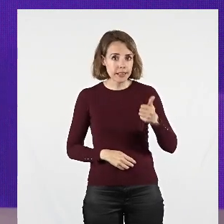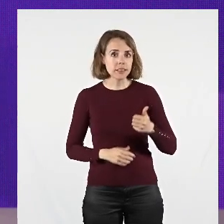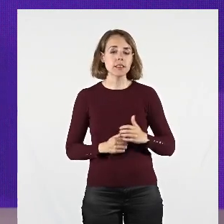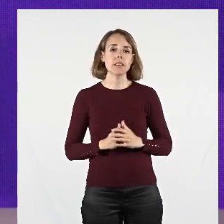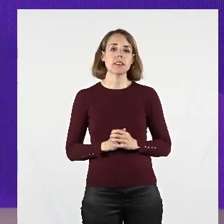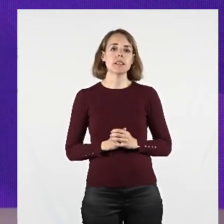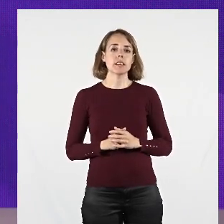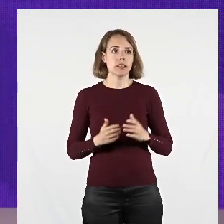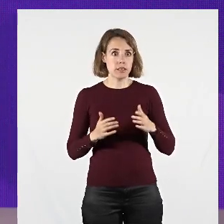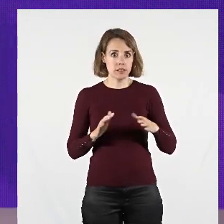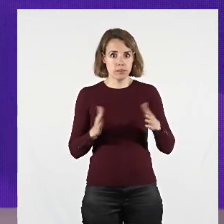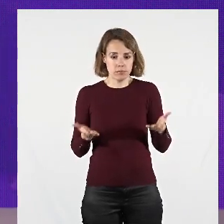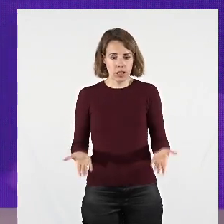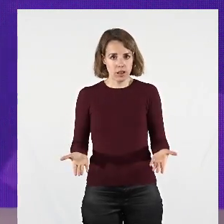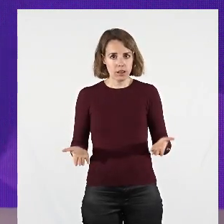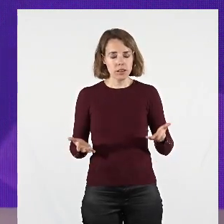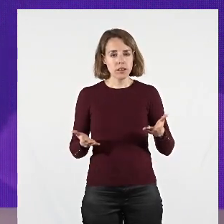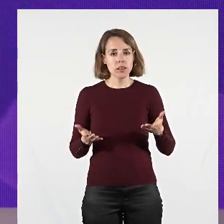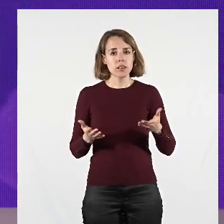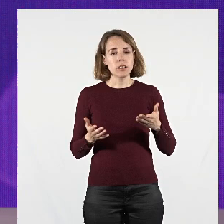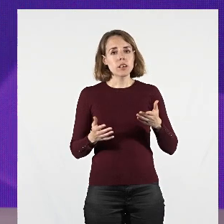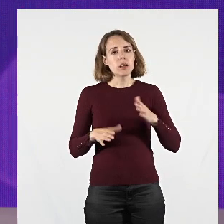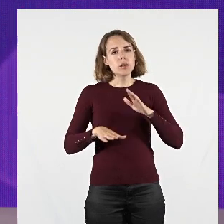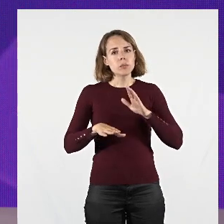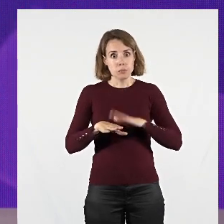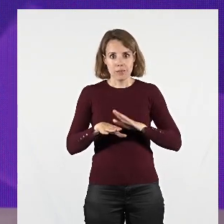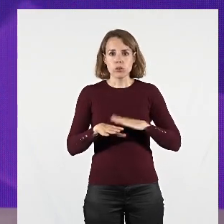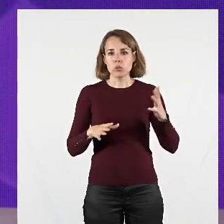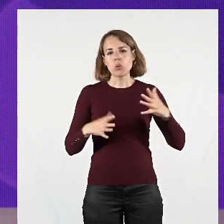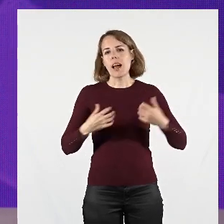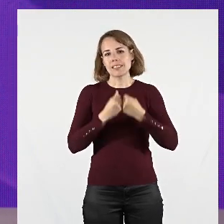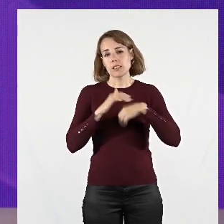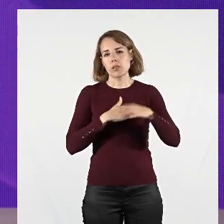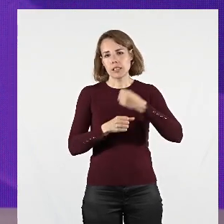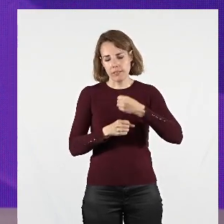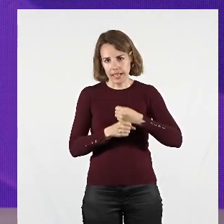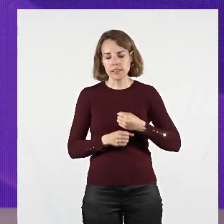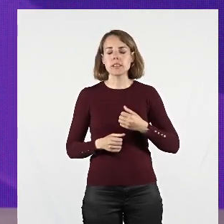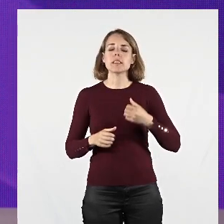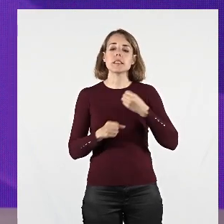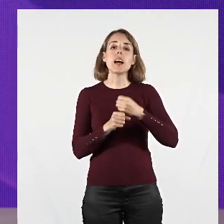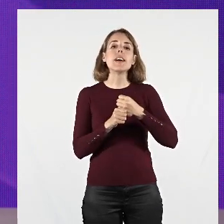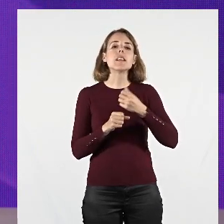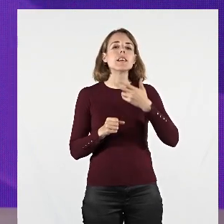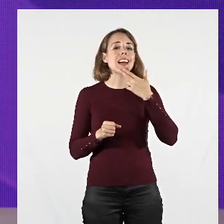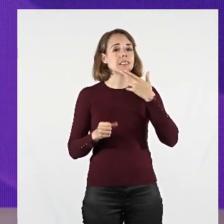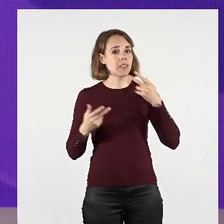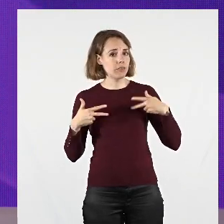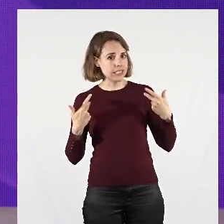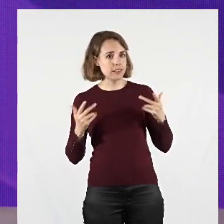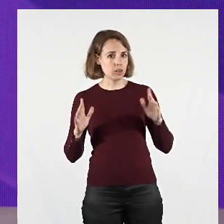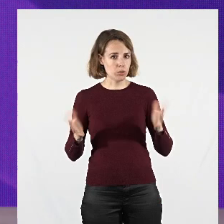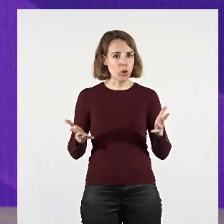présent de prévention des accidents au travail, de qualité de vie au travail également. Et l'on sait que c'est un